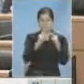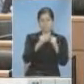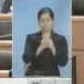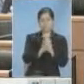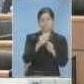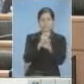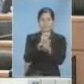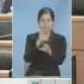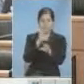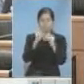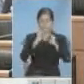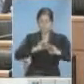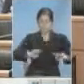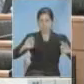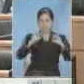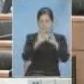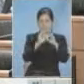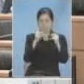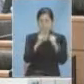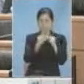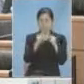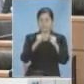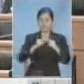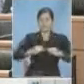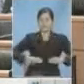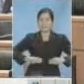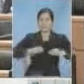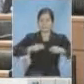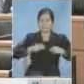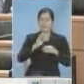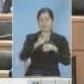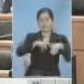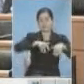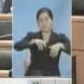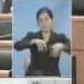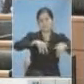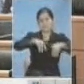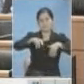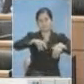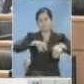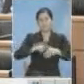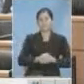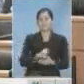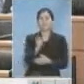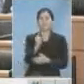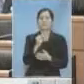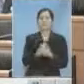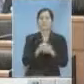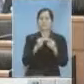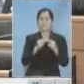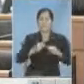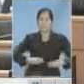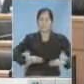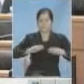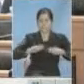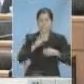าเป็นกระทรวงที่สำคัญต่อชีวิตของพี่น้องประชาชนโดยเฉพาะอย่างยิ่งในชีวิตของพี่น้องประชาชน